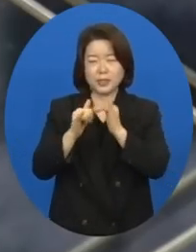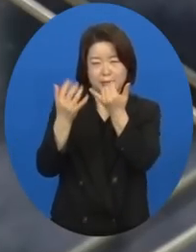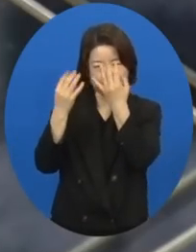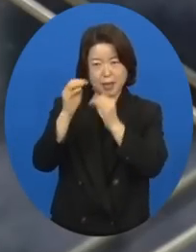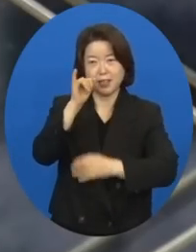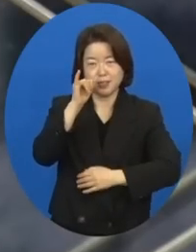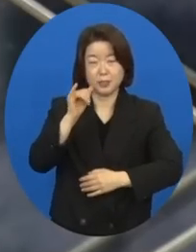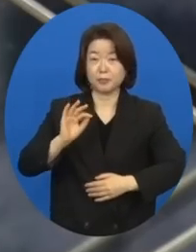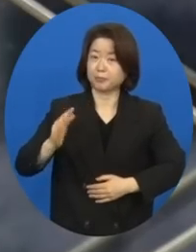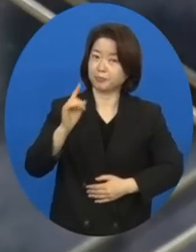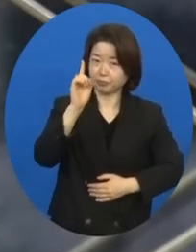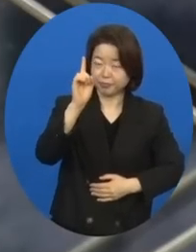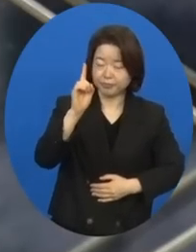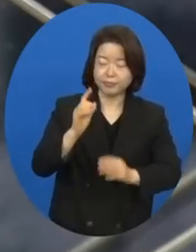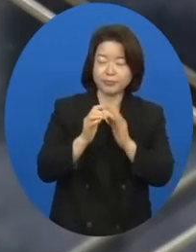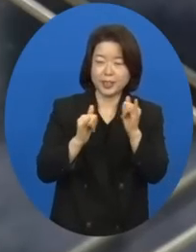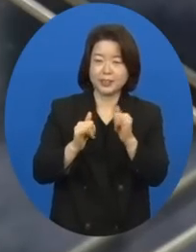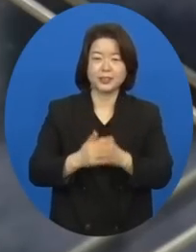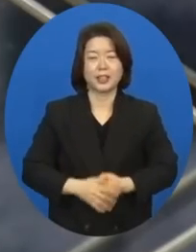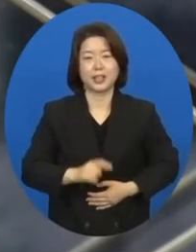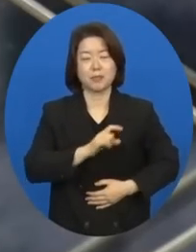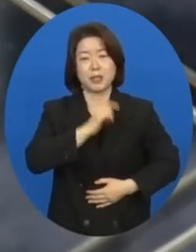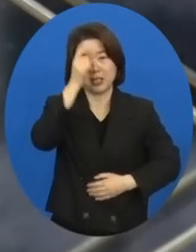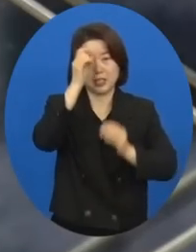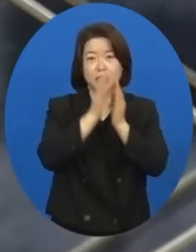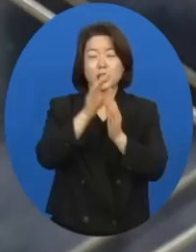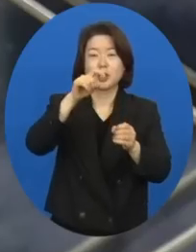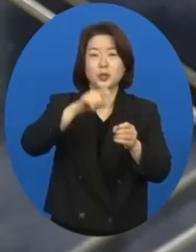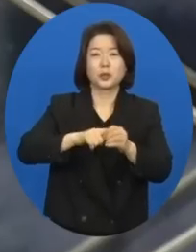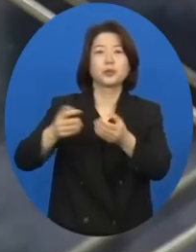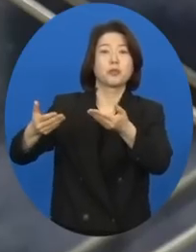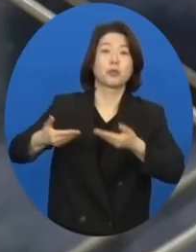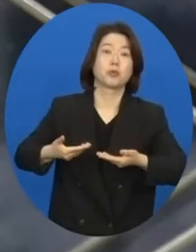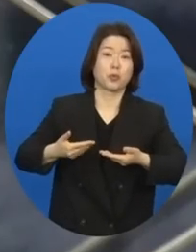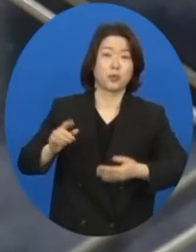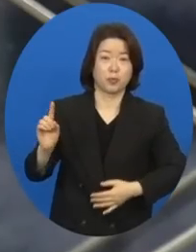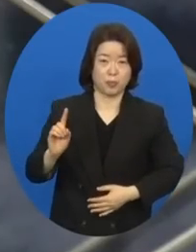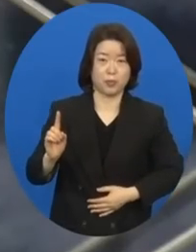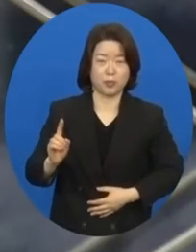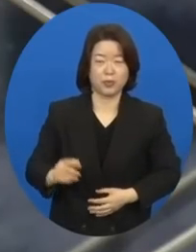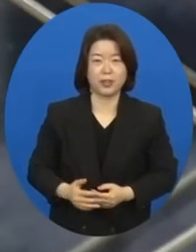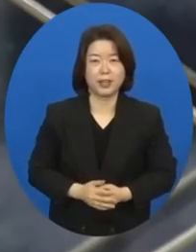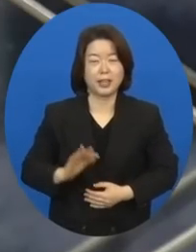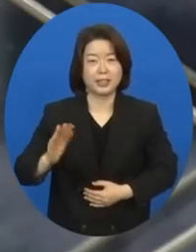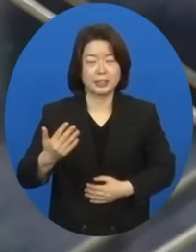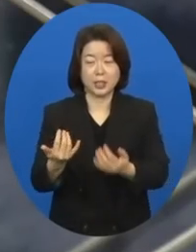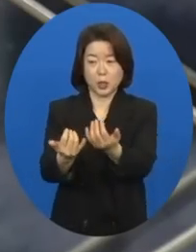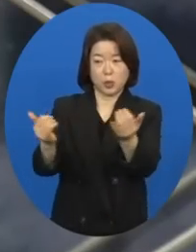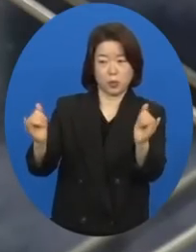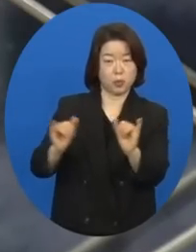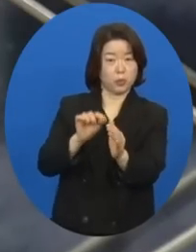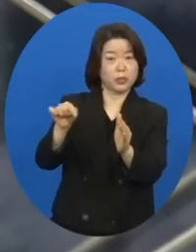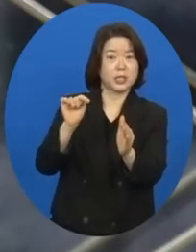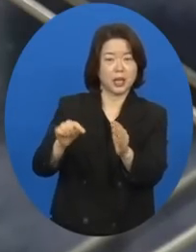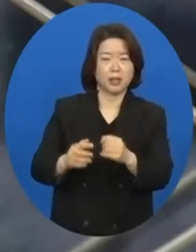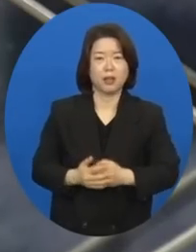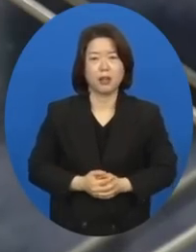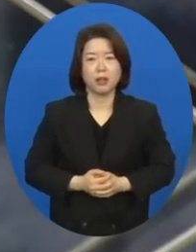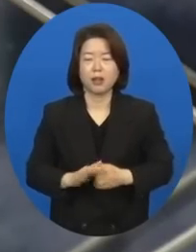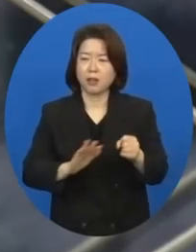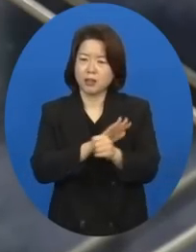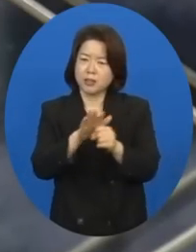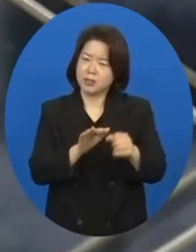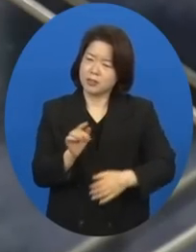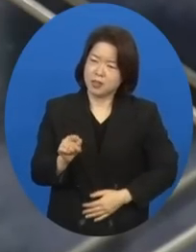지체가 얼마 전에 이런 기도 제목을 나눠주더라고요. 최근에 공동체 안에서 사랑하는 게